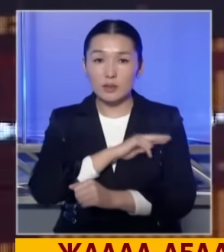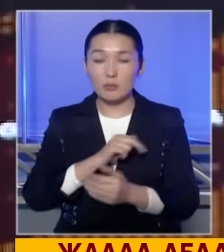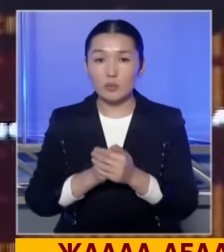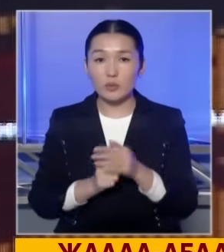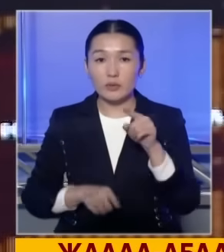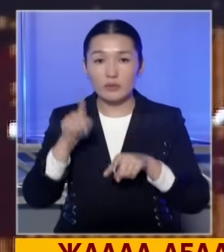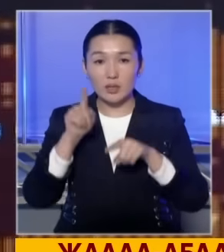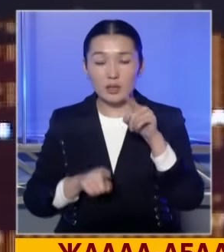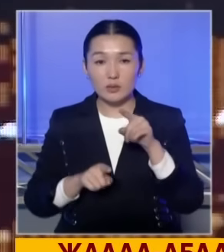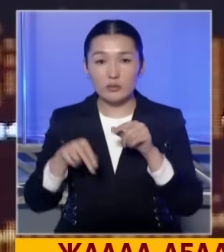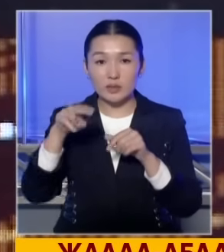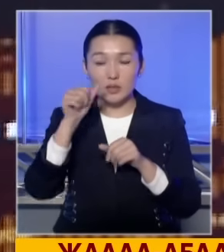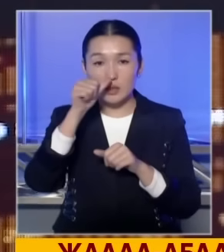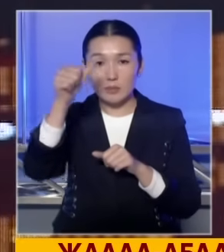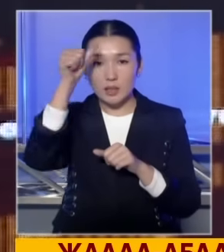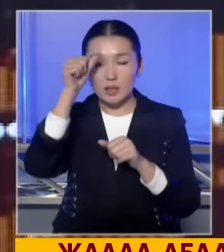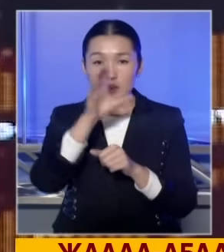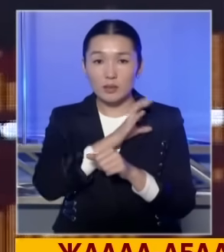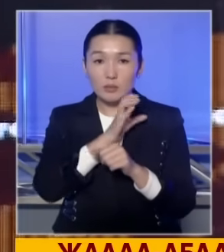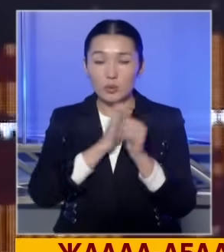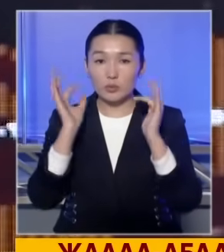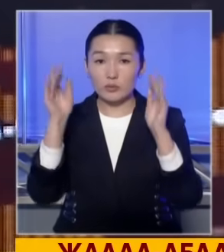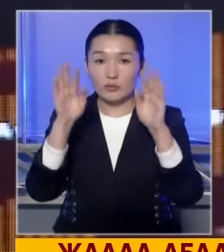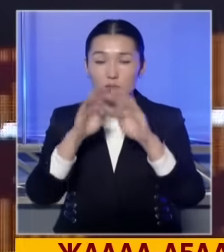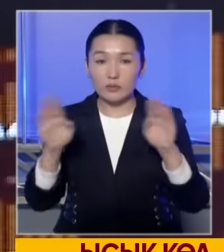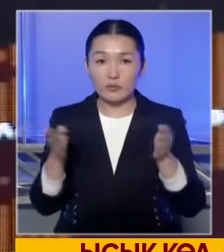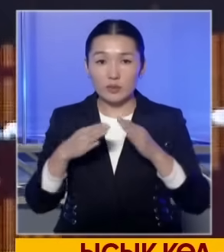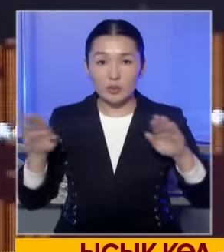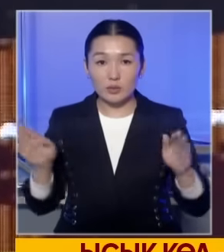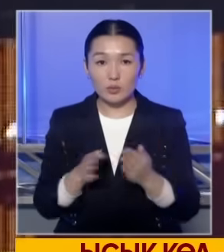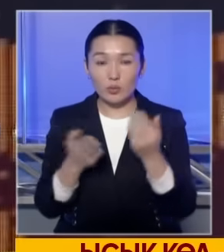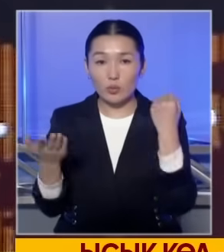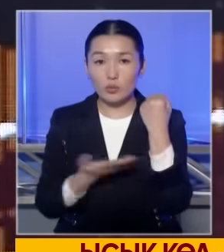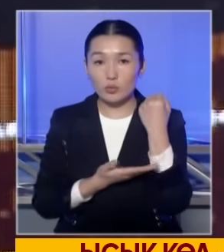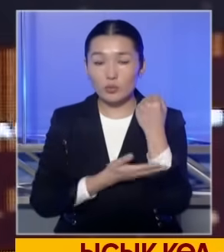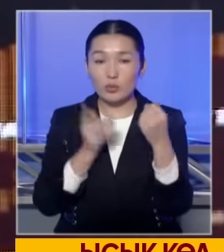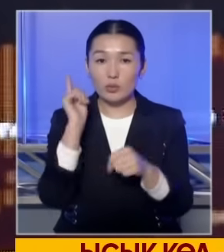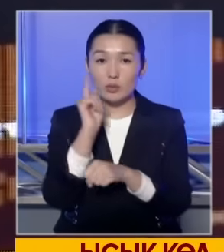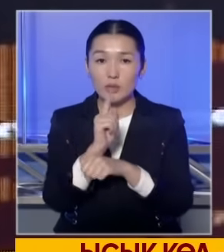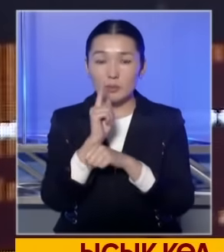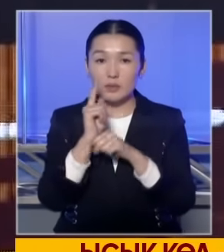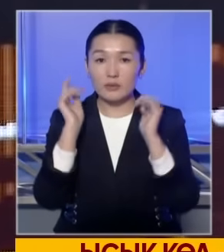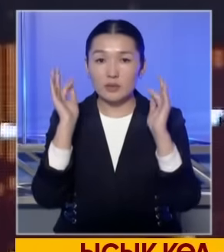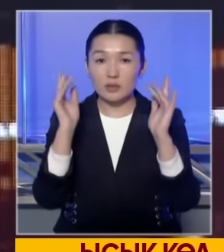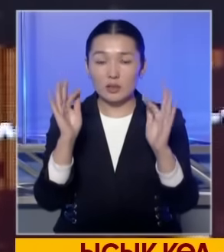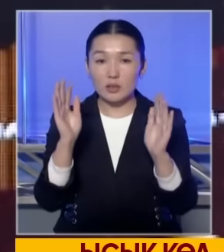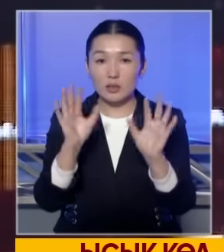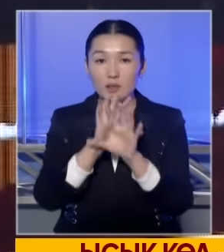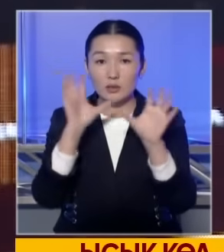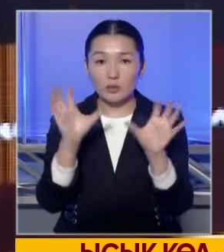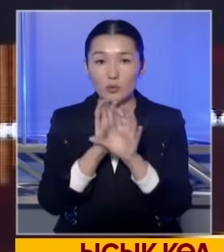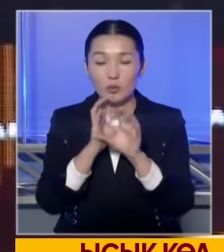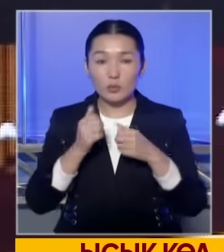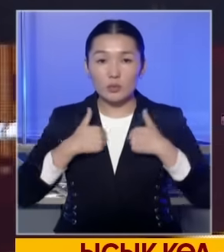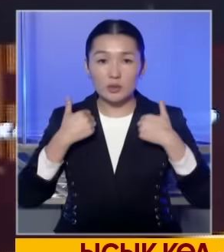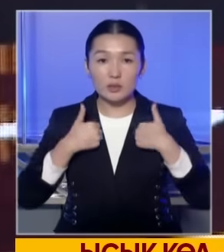Айрыкча декабрь айында токой байлыгы болгон балаттарга кыюу күч алат. Мындан улам жаратылышка кам көрүп, аны көздүн карагындай сактоо